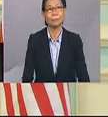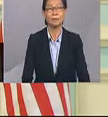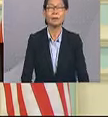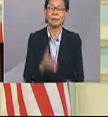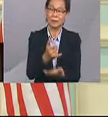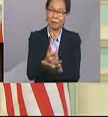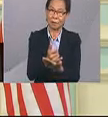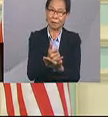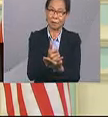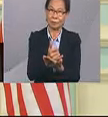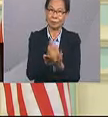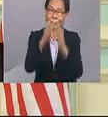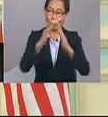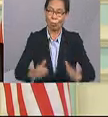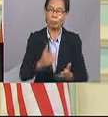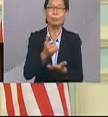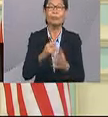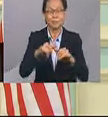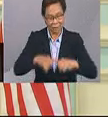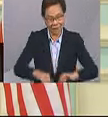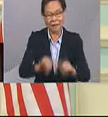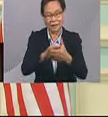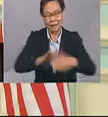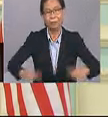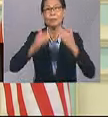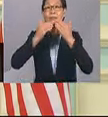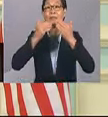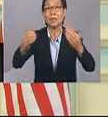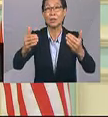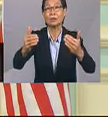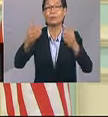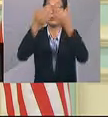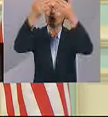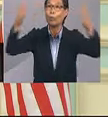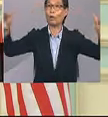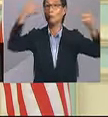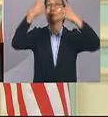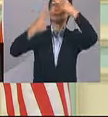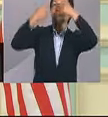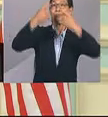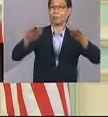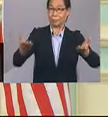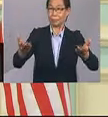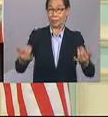Stay home, stay safe. Terima kasih. Saya buka kepada soalan.